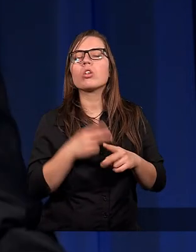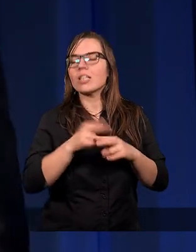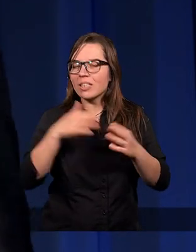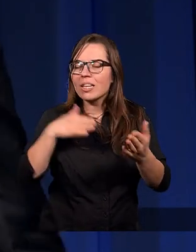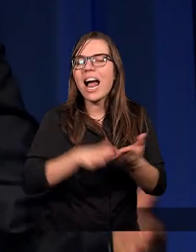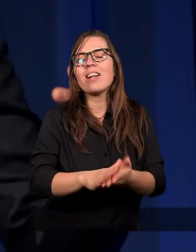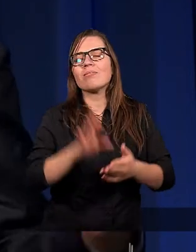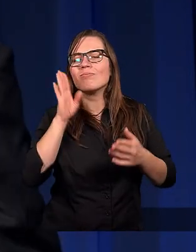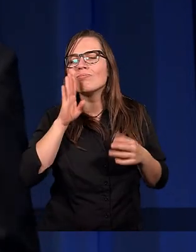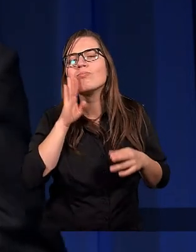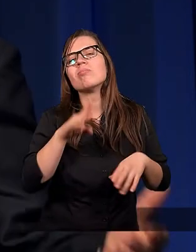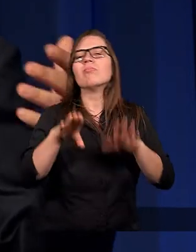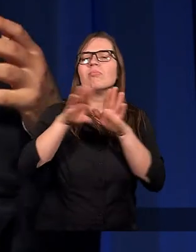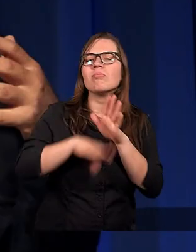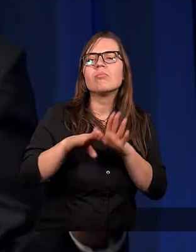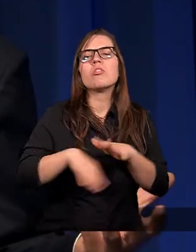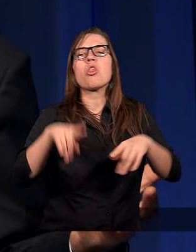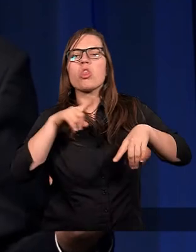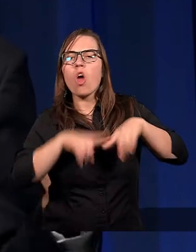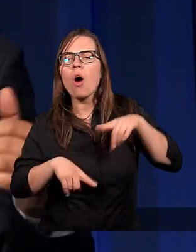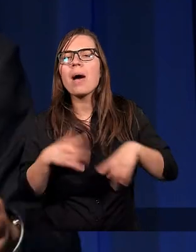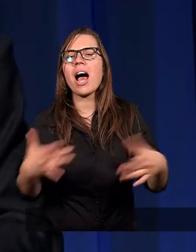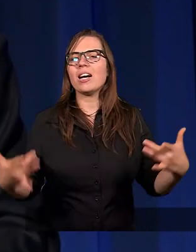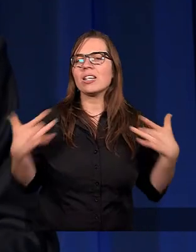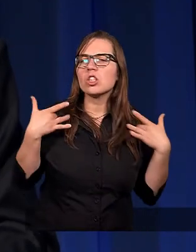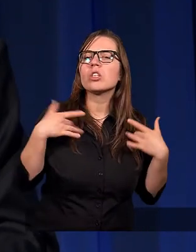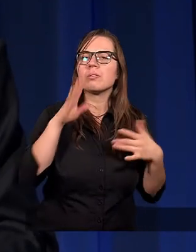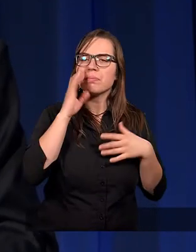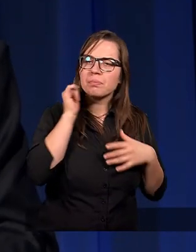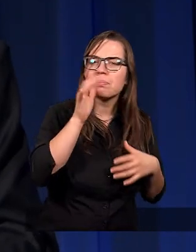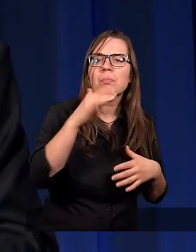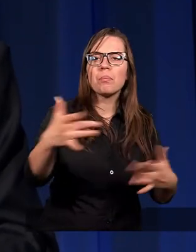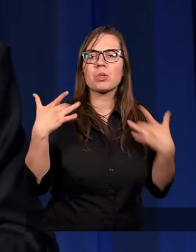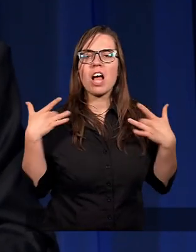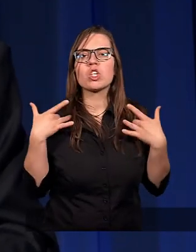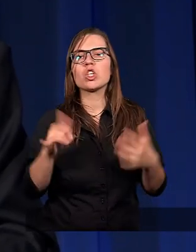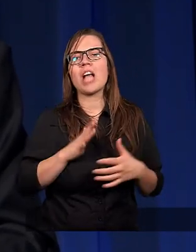takie normalne życie, codzienne życie, poza takimi jakimiś wyjątkowymi przeżyciami.